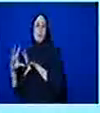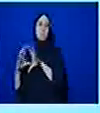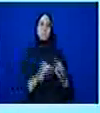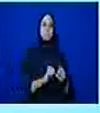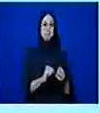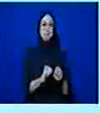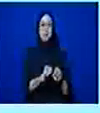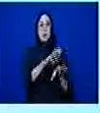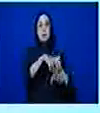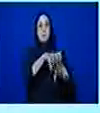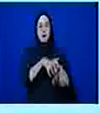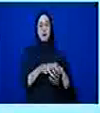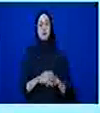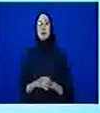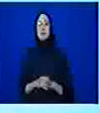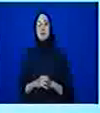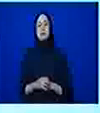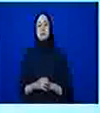dianggap adalah